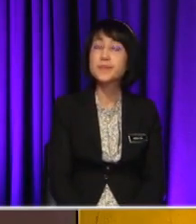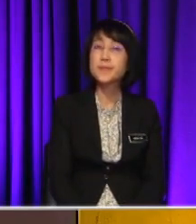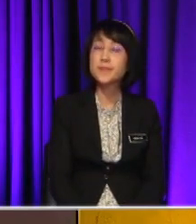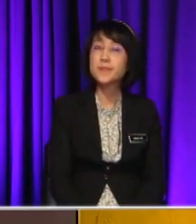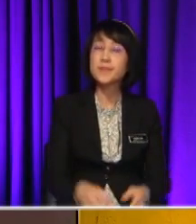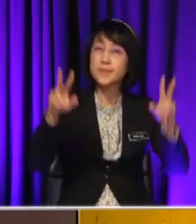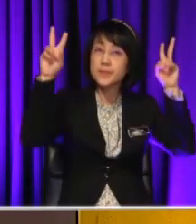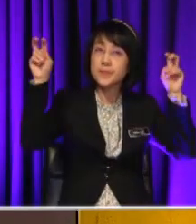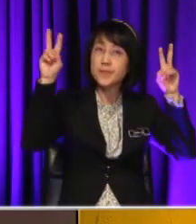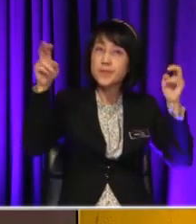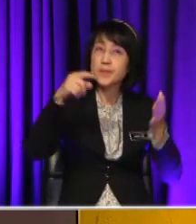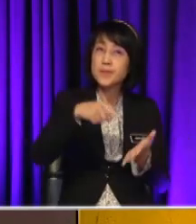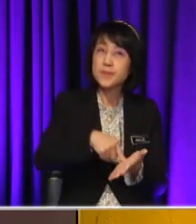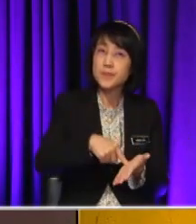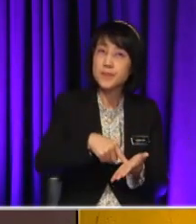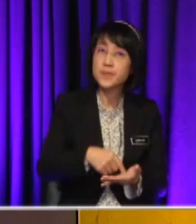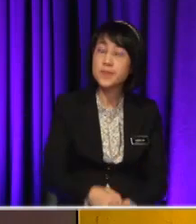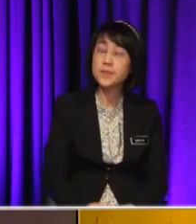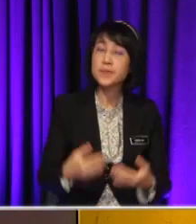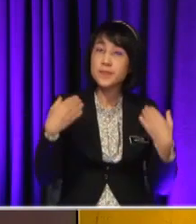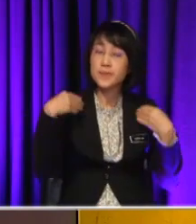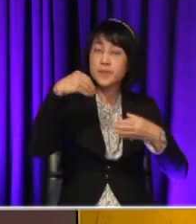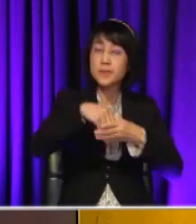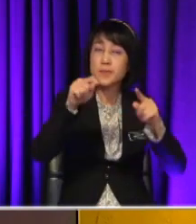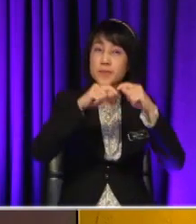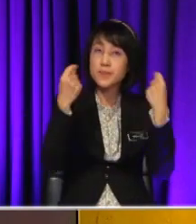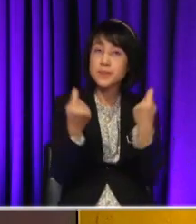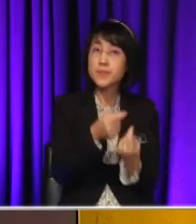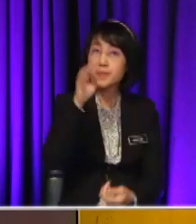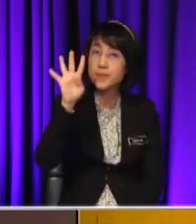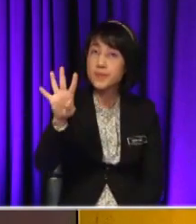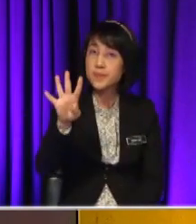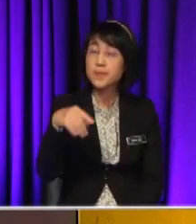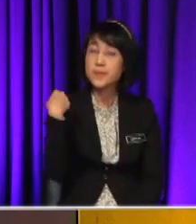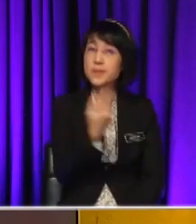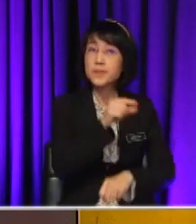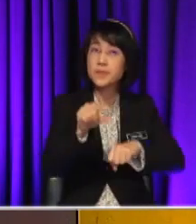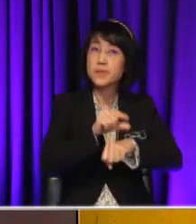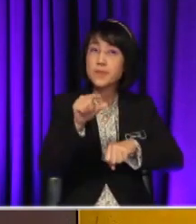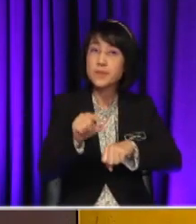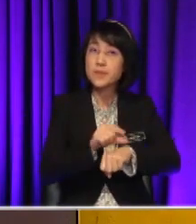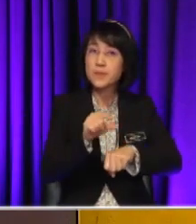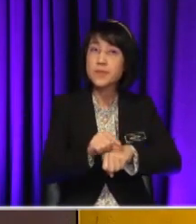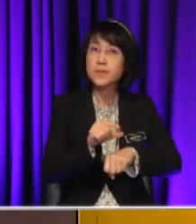tajuk ini juga ada sebenarnya dalam tingkatan 4 tetapi kita menggunakan Microsoft